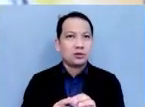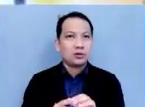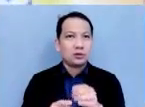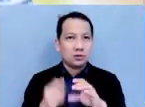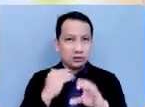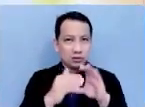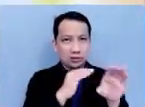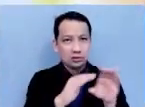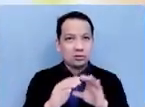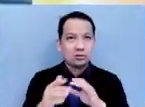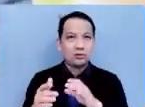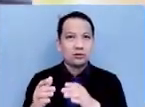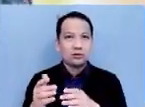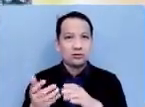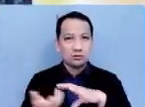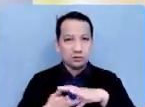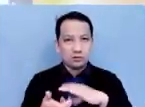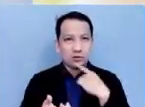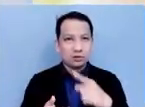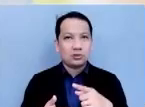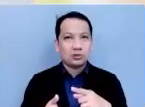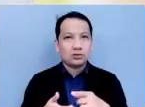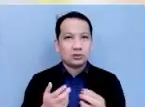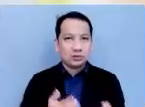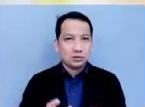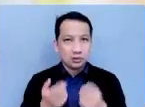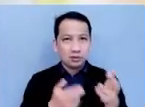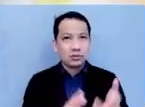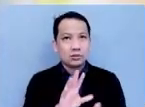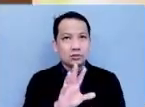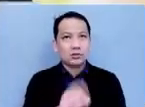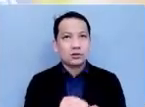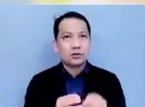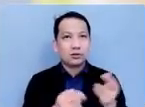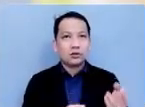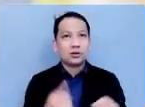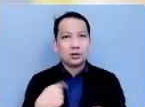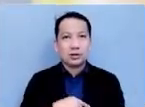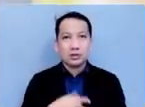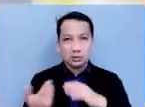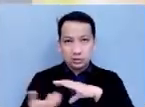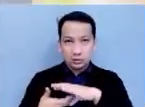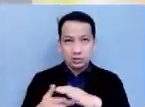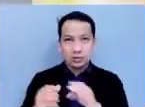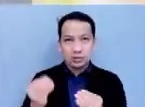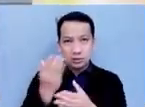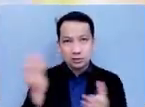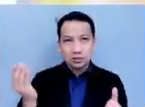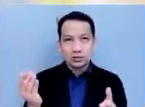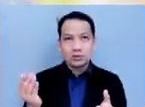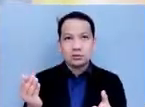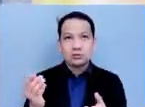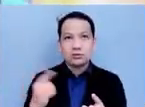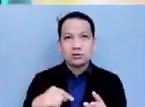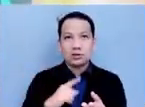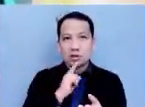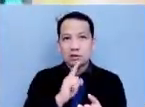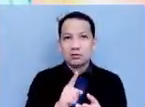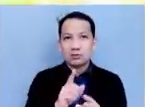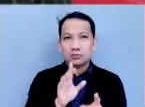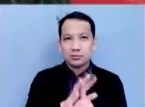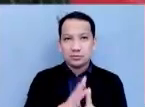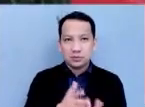ko, and then nire-refer ako. Dapat pag may customer ka, may nag-message sa'yo, i-entertainin